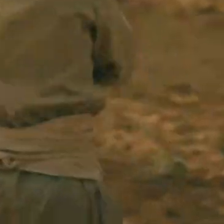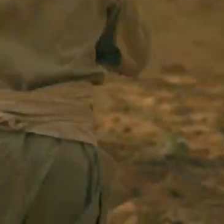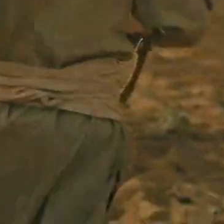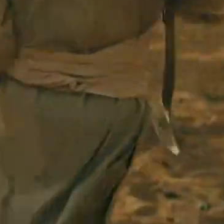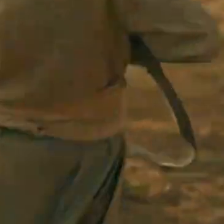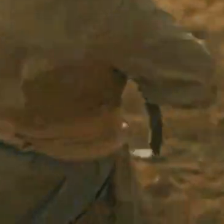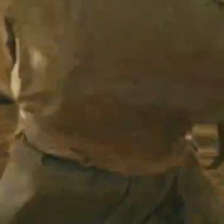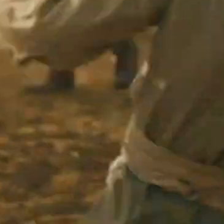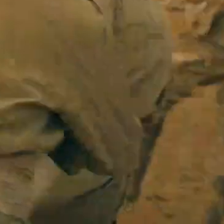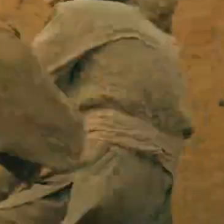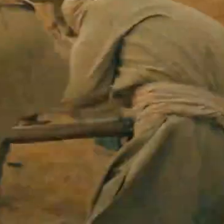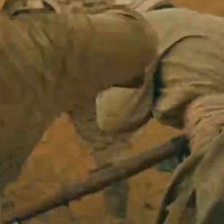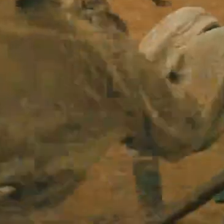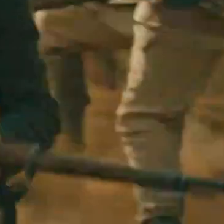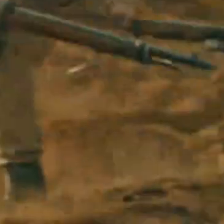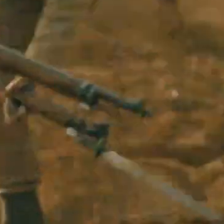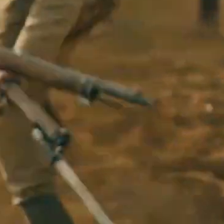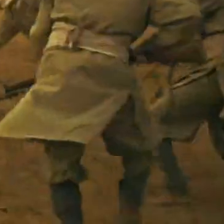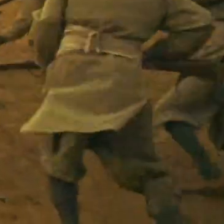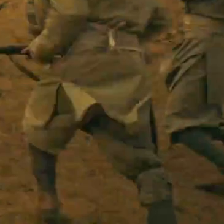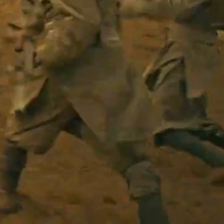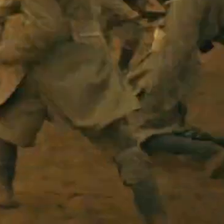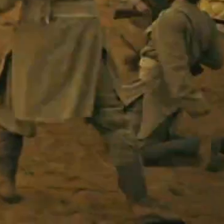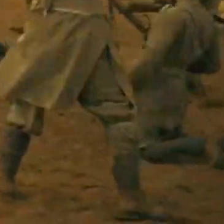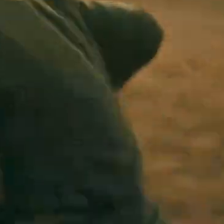Kısa askerlerle göz göğüse çarpışıyorlar.